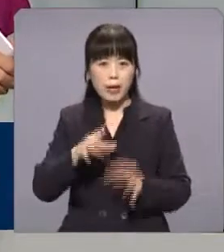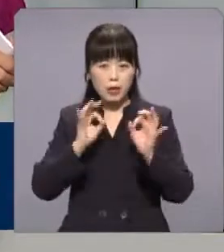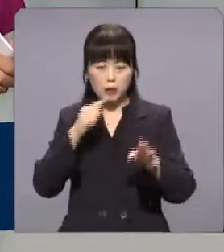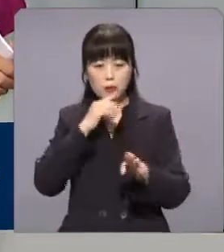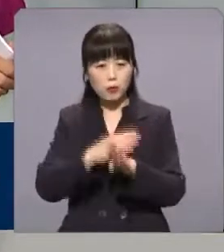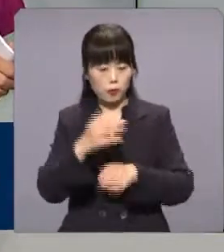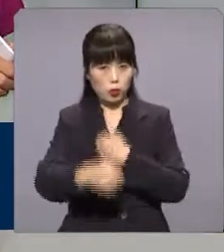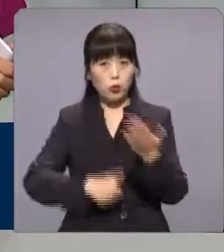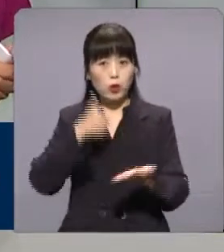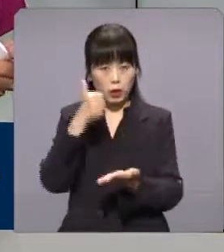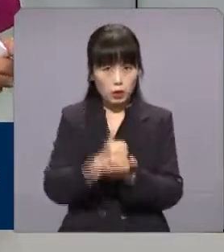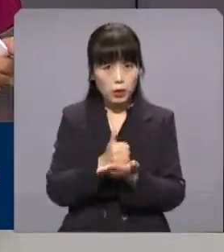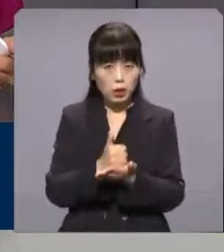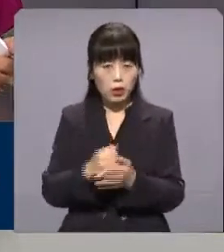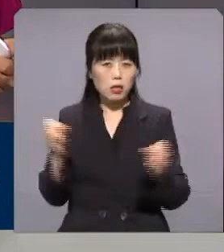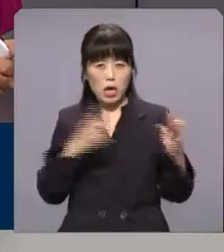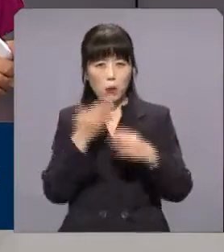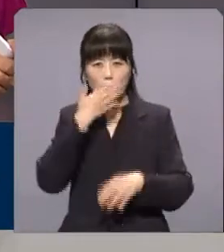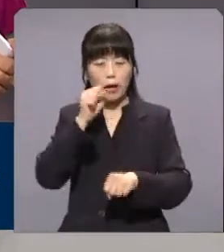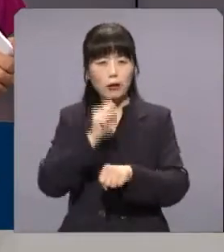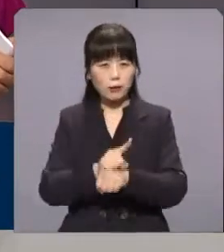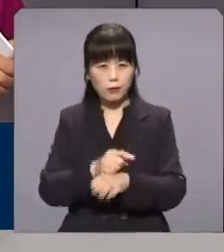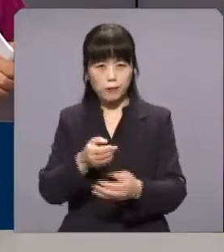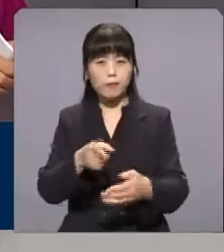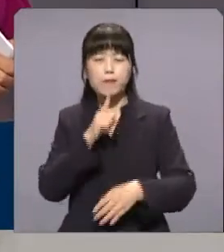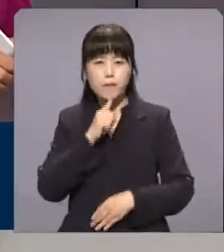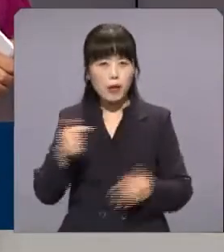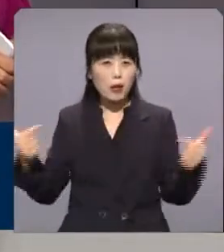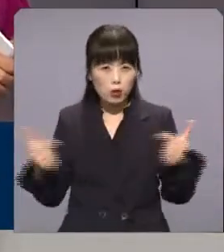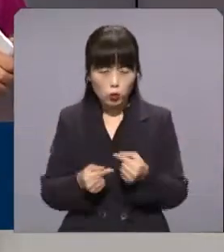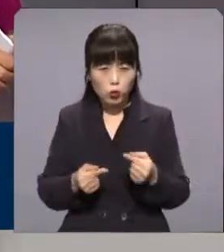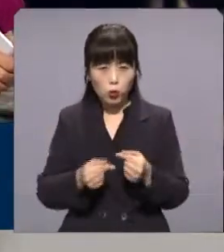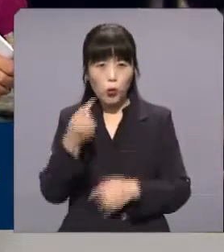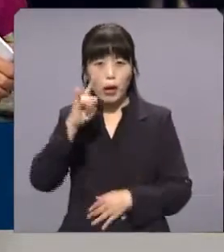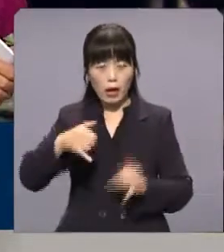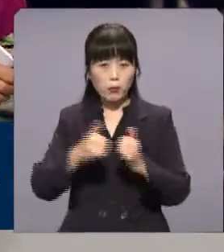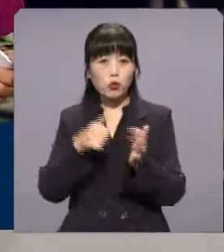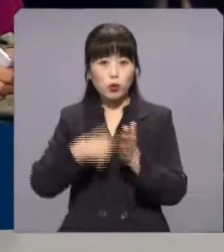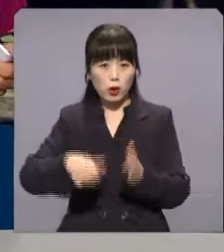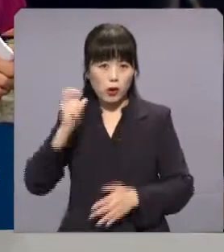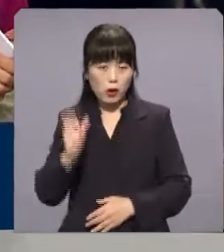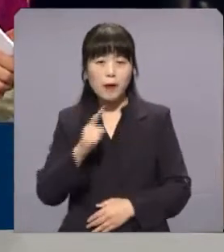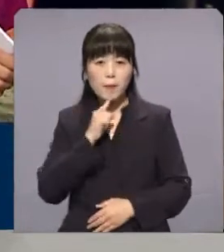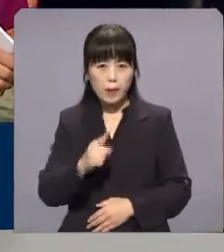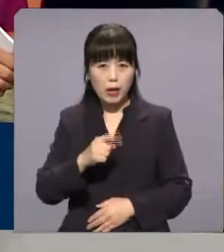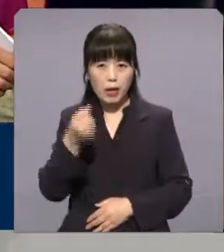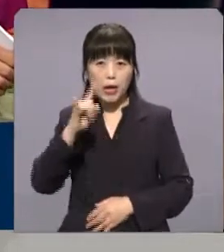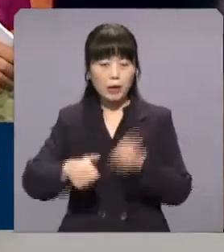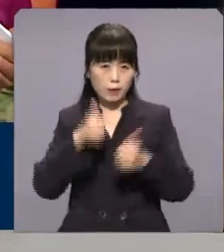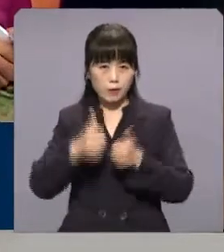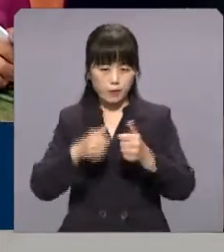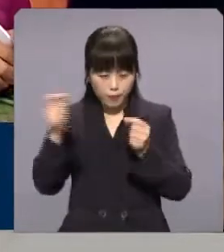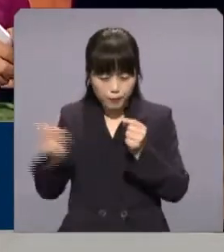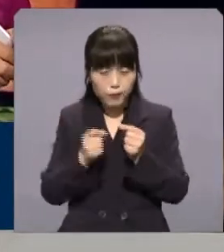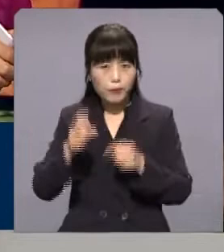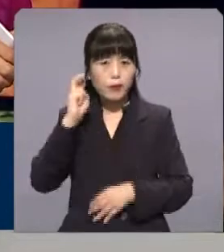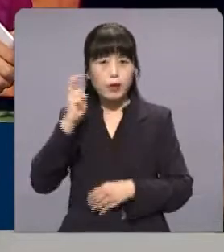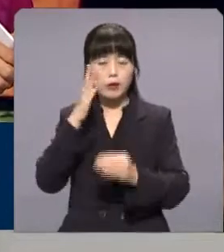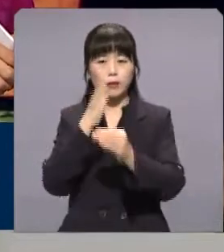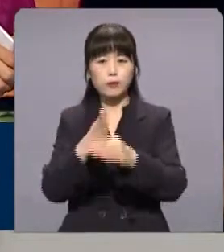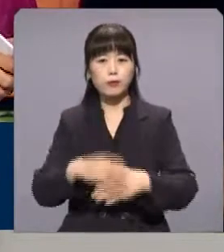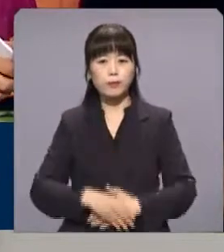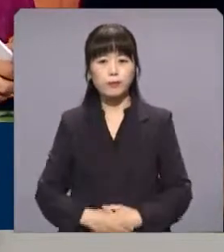김정은 국무위원장은 대화 가능성을 일축하고 핵무력 강화를 강조해 핵실험이 임박했다는 관측이 나오고